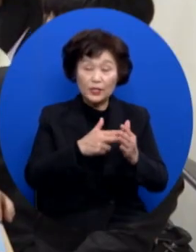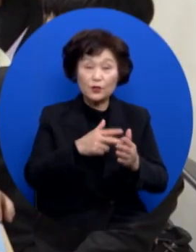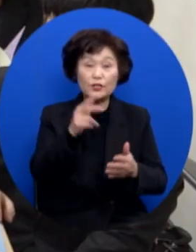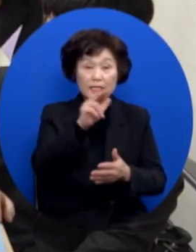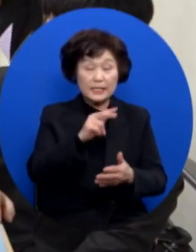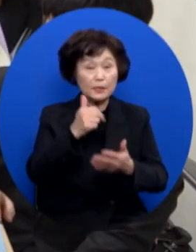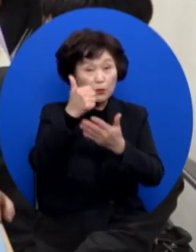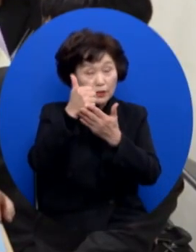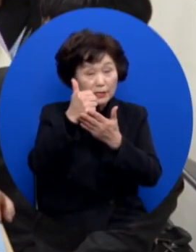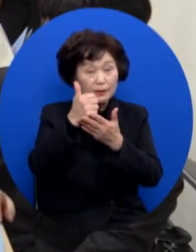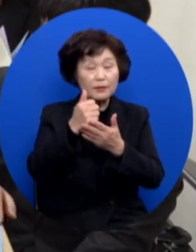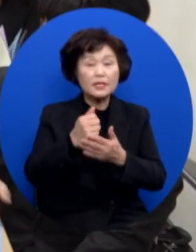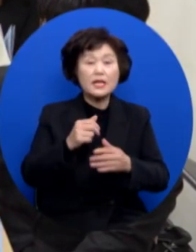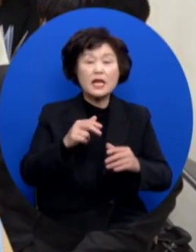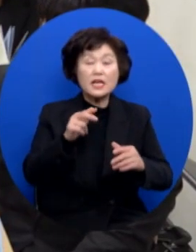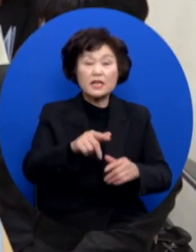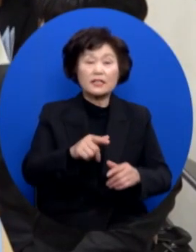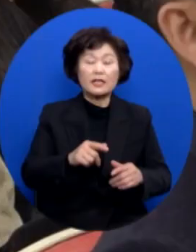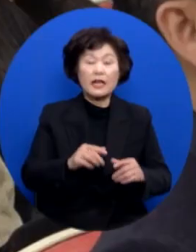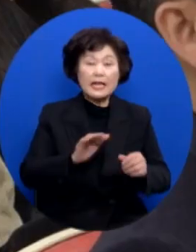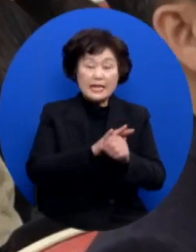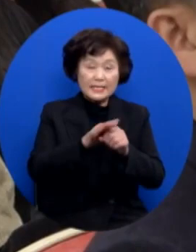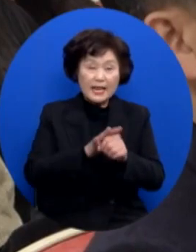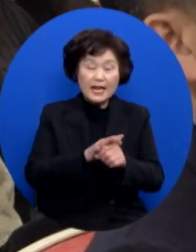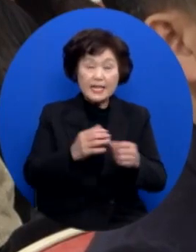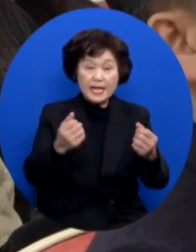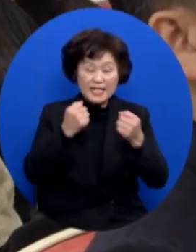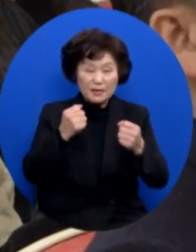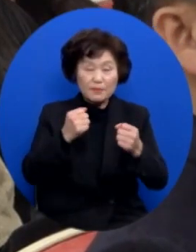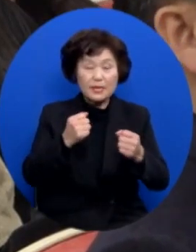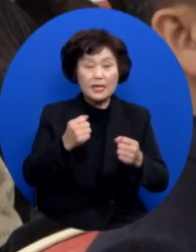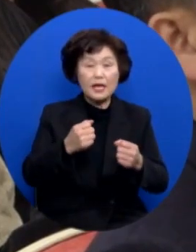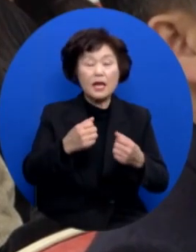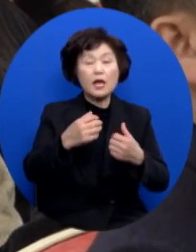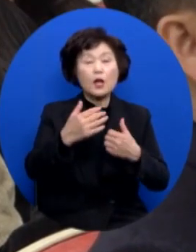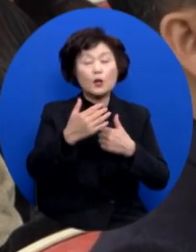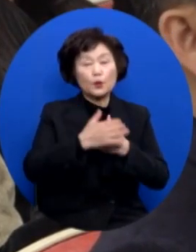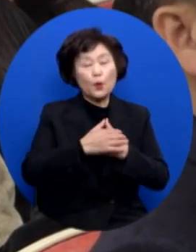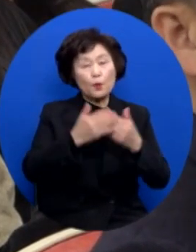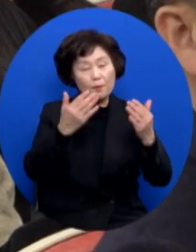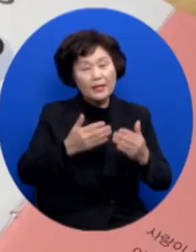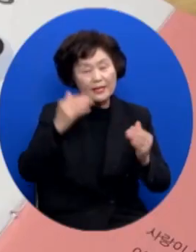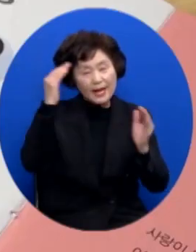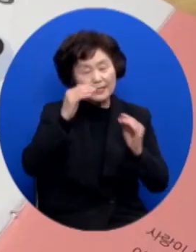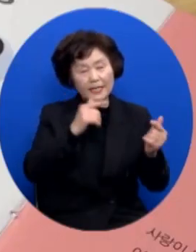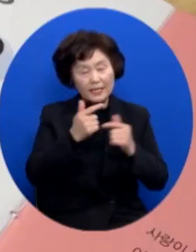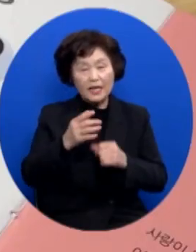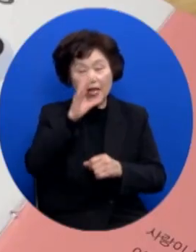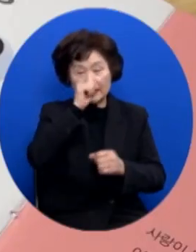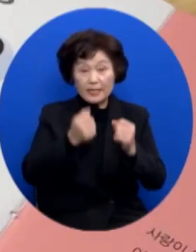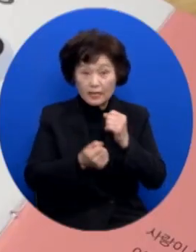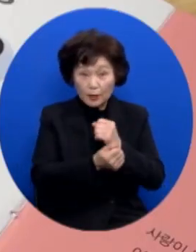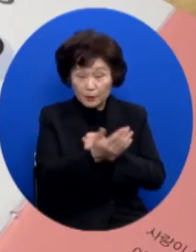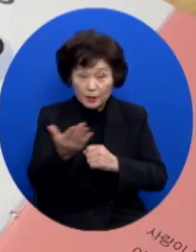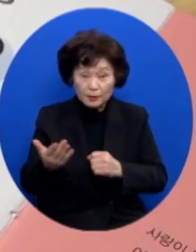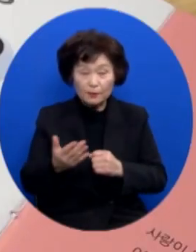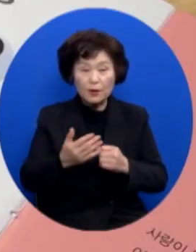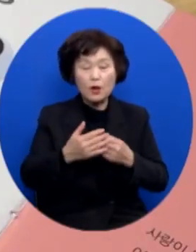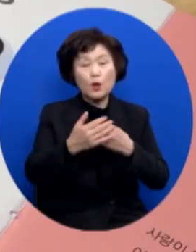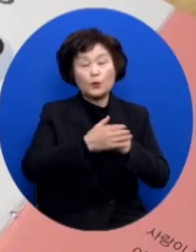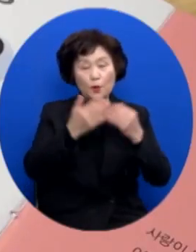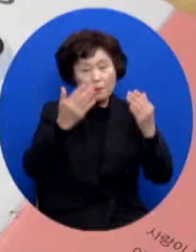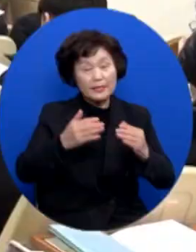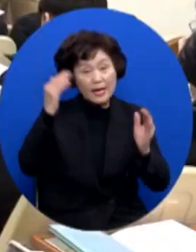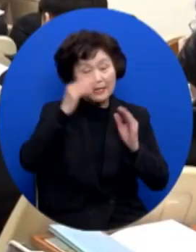목사는 지능장학회가 일으킨 사랑의 파장이 장학생들에게 선한 영향력을 미치고 있다며 장학생들도 사명의